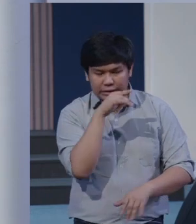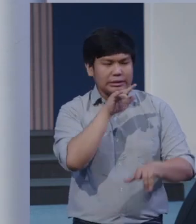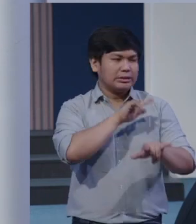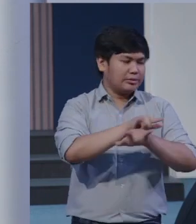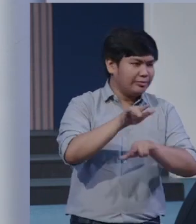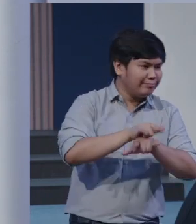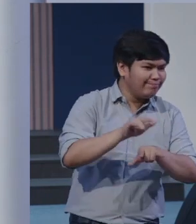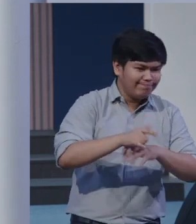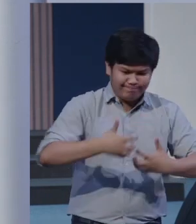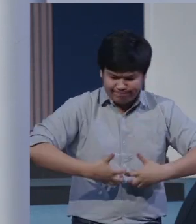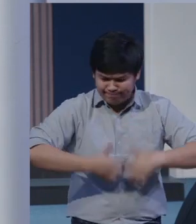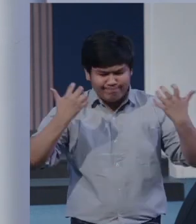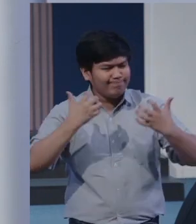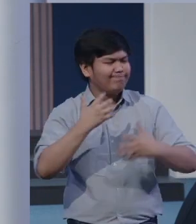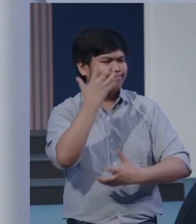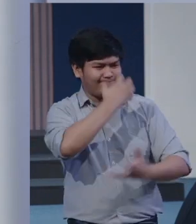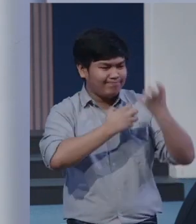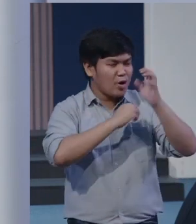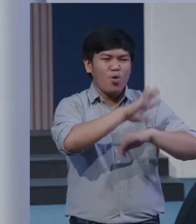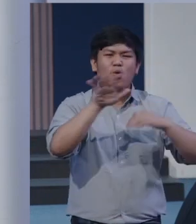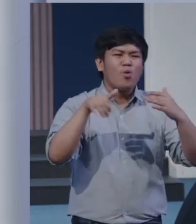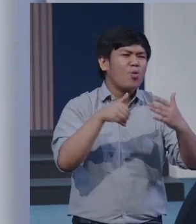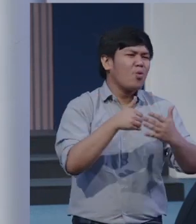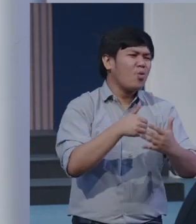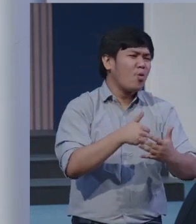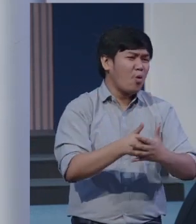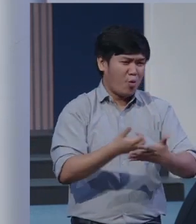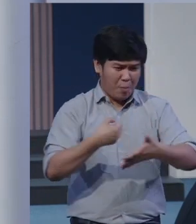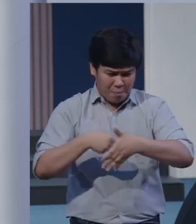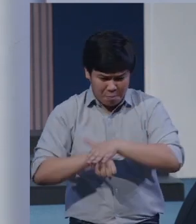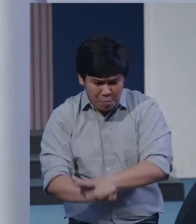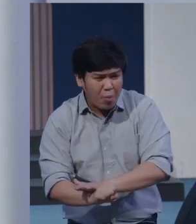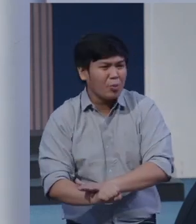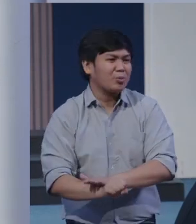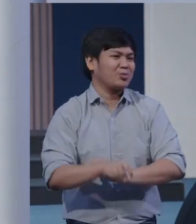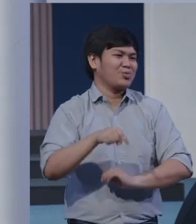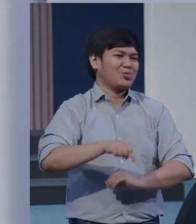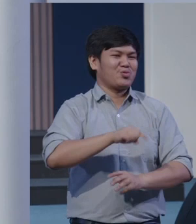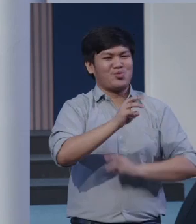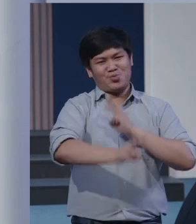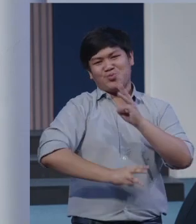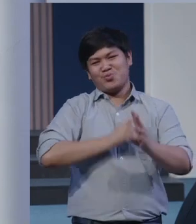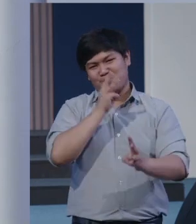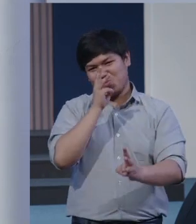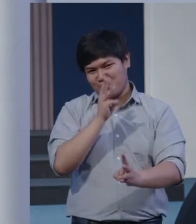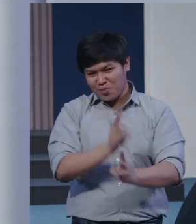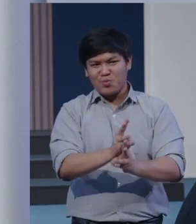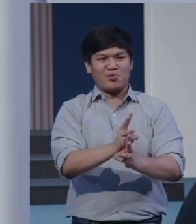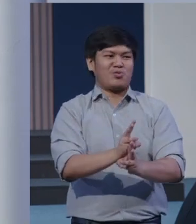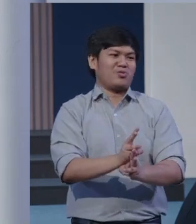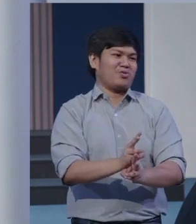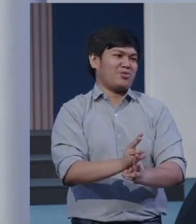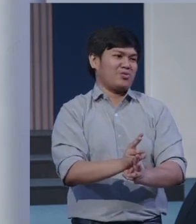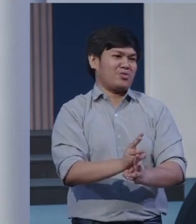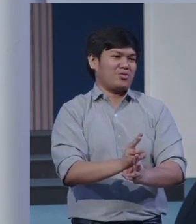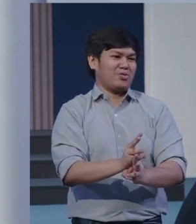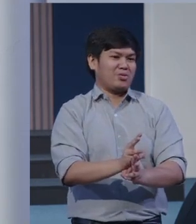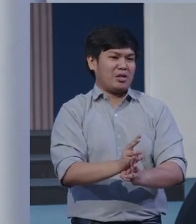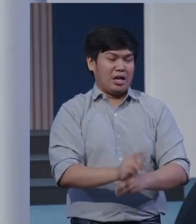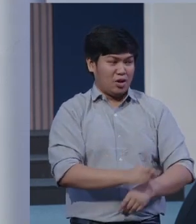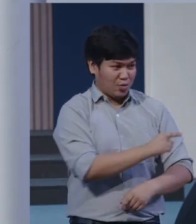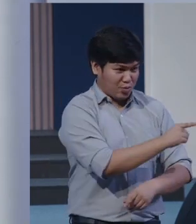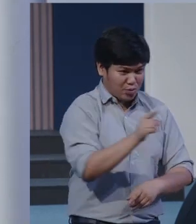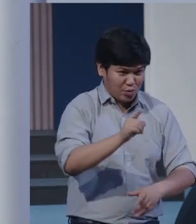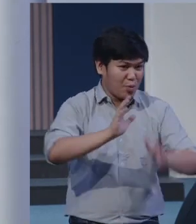desire covetousness idolatry sabi niila in this you you two